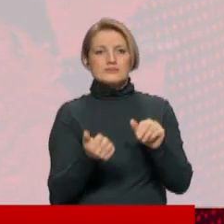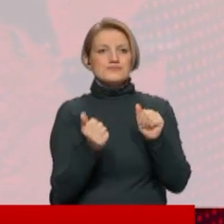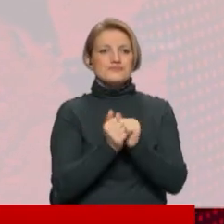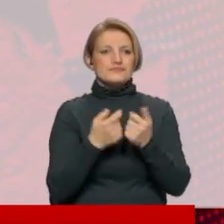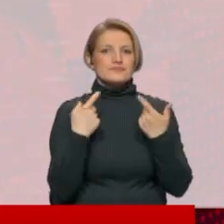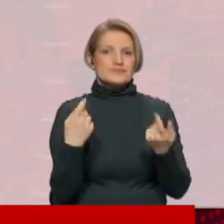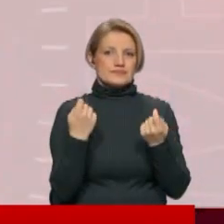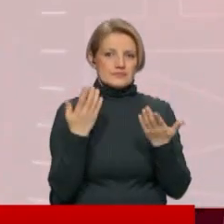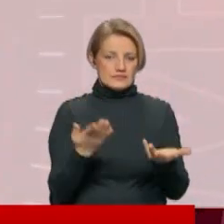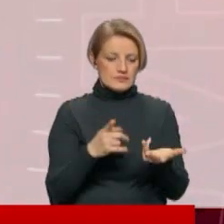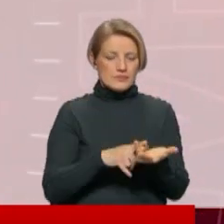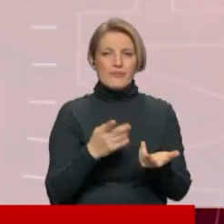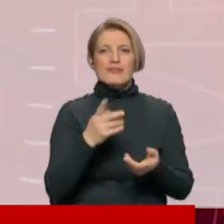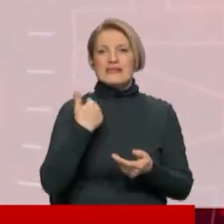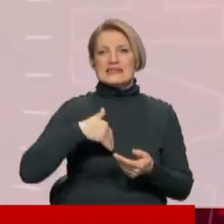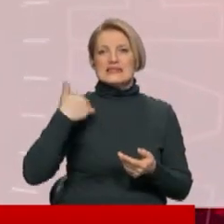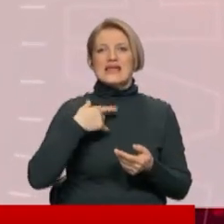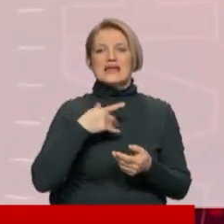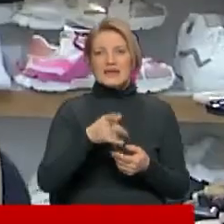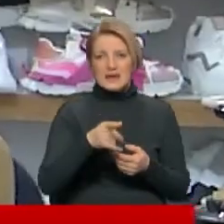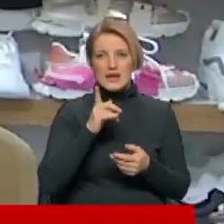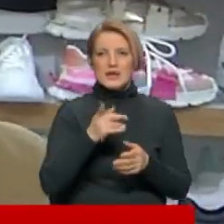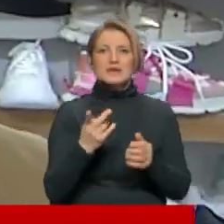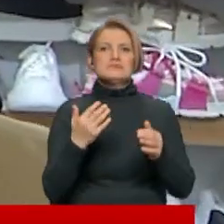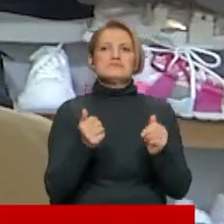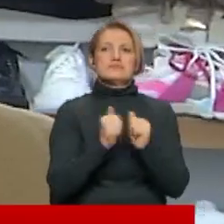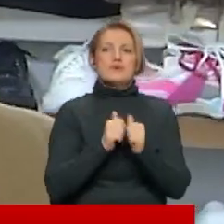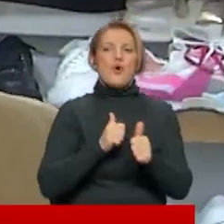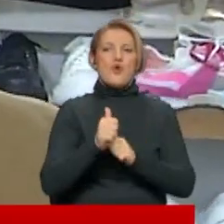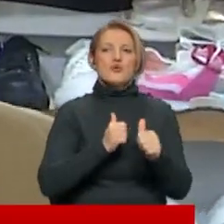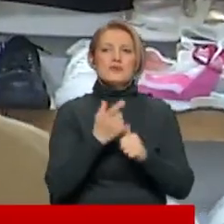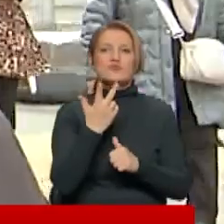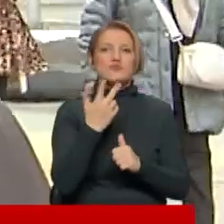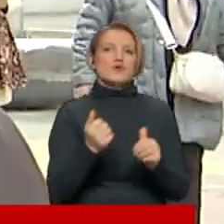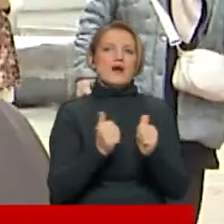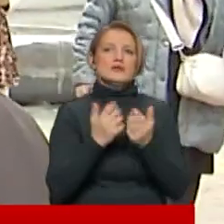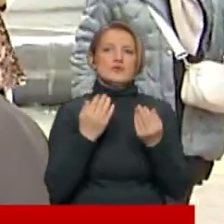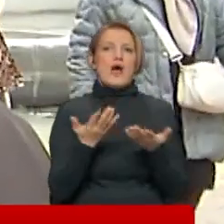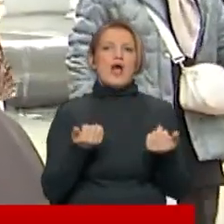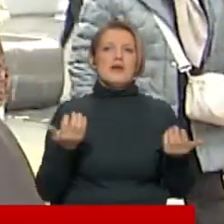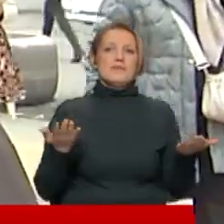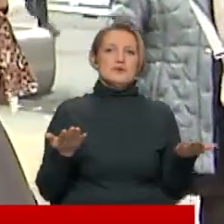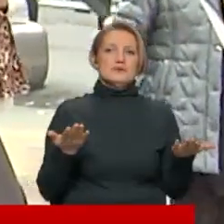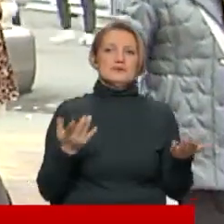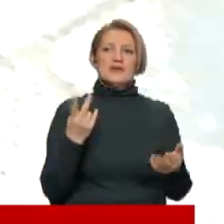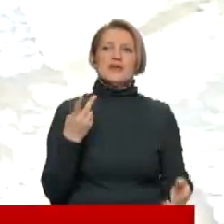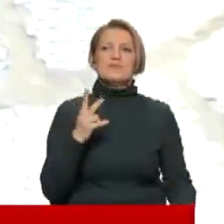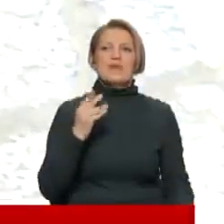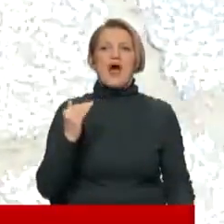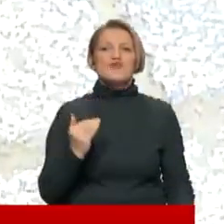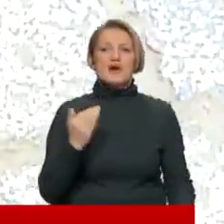çıkıyor. Üstündeki suni derisinin fiyatı 3 katına çıkıyor. Evet. Zaten otomatikman ayakkabının fiyatı da 3 katına çıkıyor. Daha alamıyoruz. 2000 liradan aşağı ayakkabı